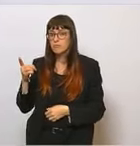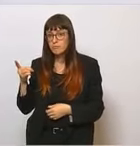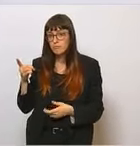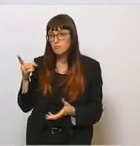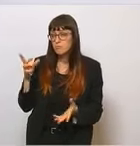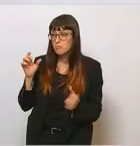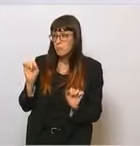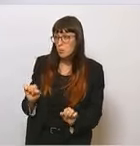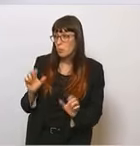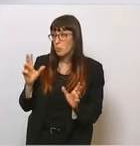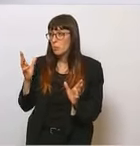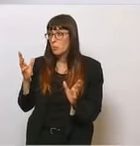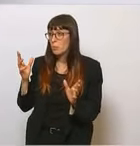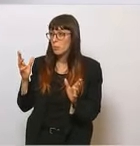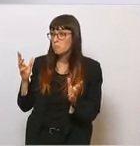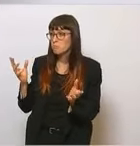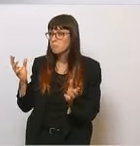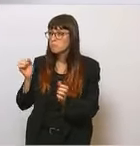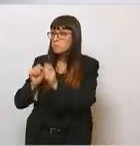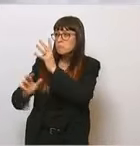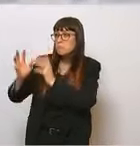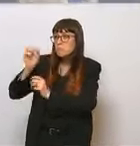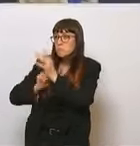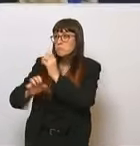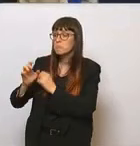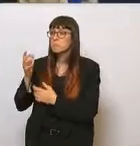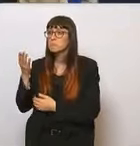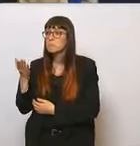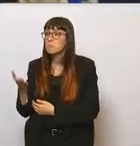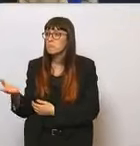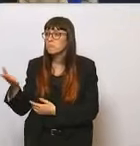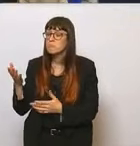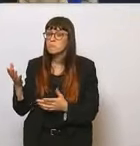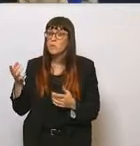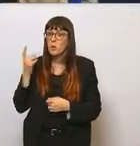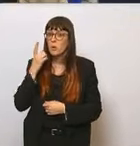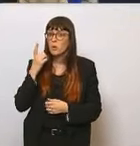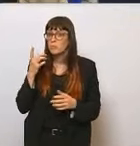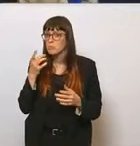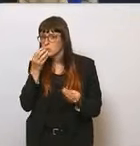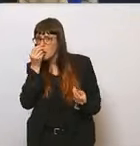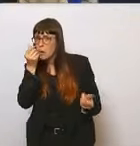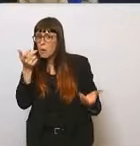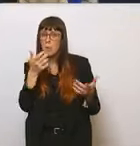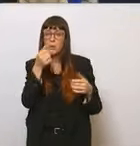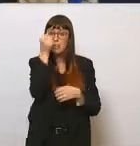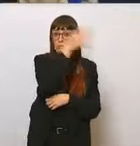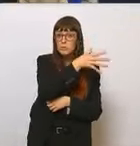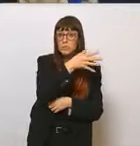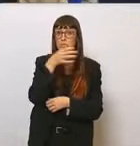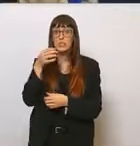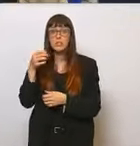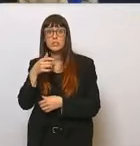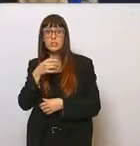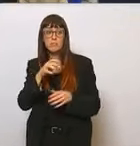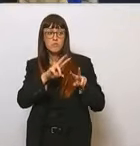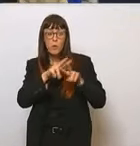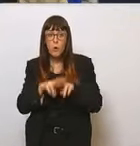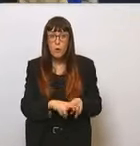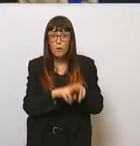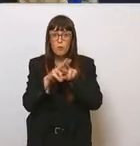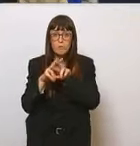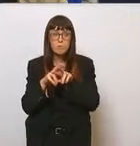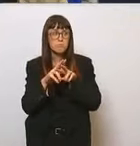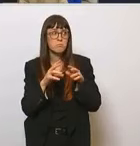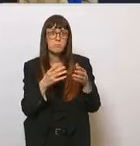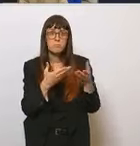la, d'abord les discussions qui se passent entre les États-Unis et l'Europe sur